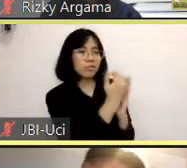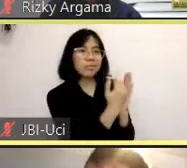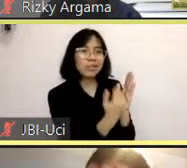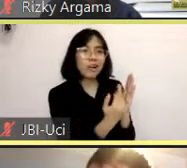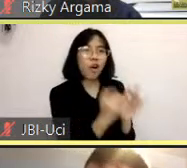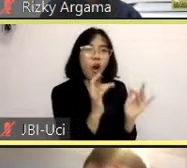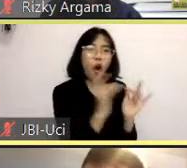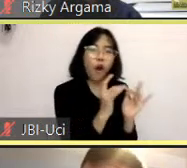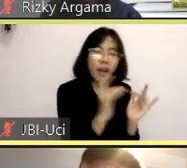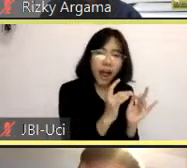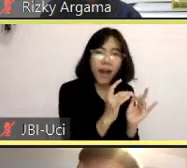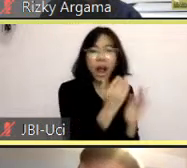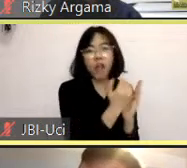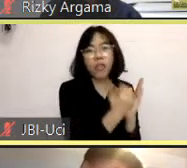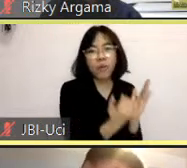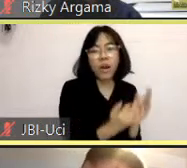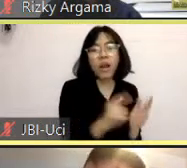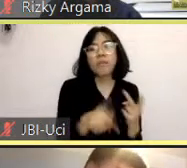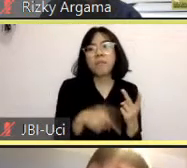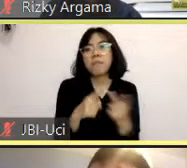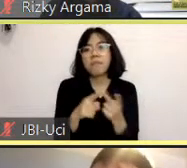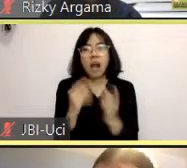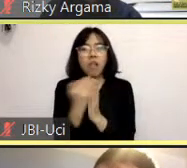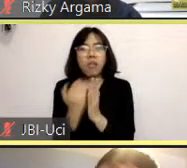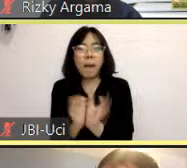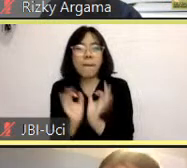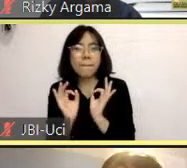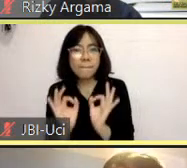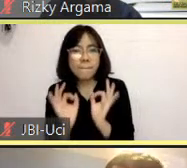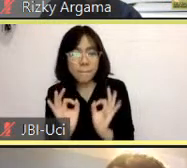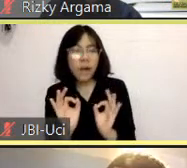juga mempengaruhi dari